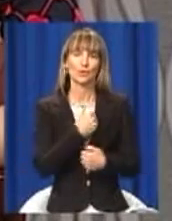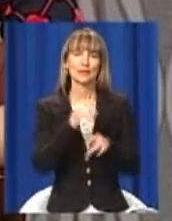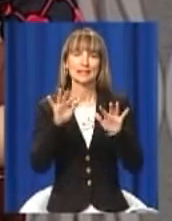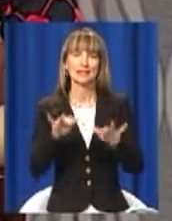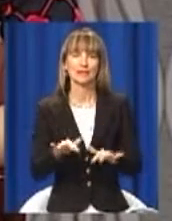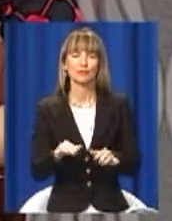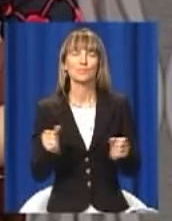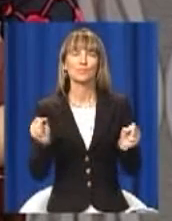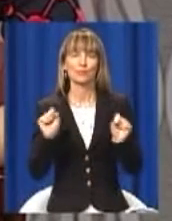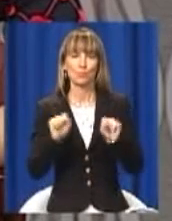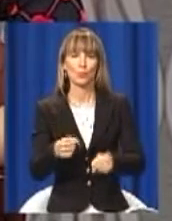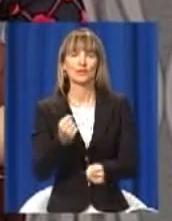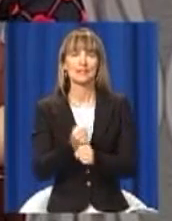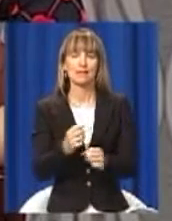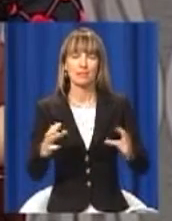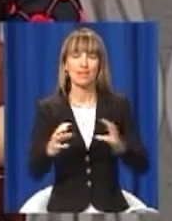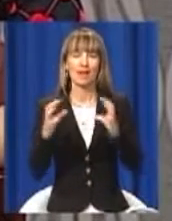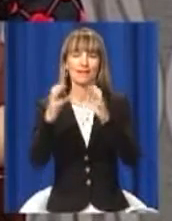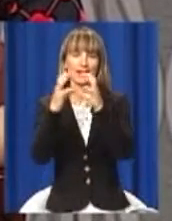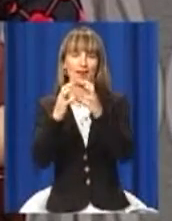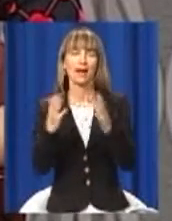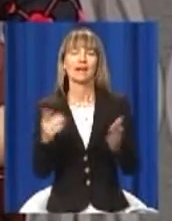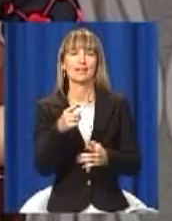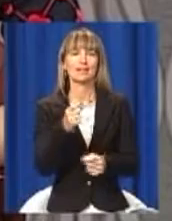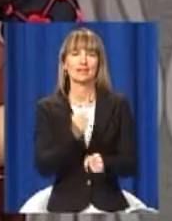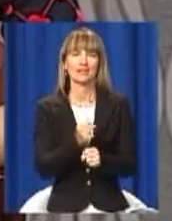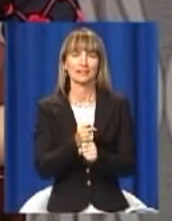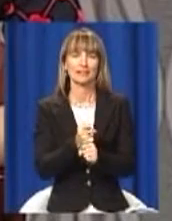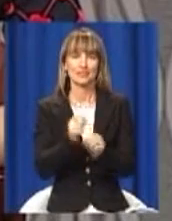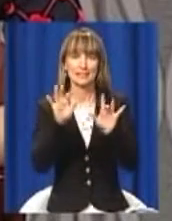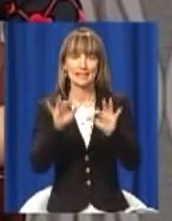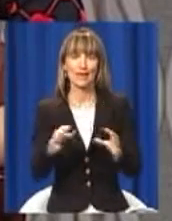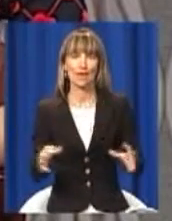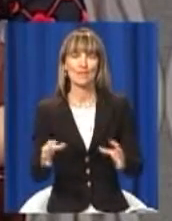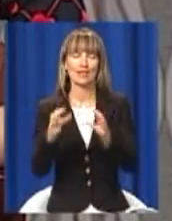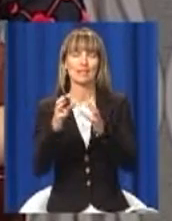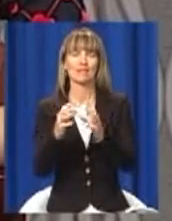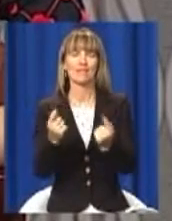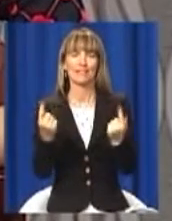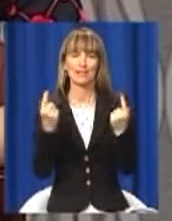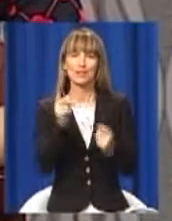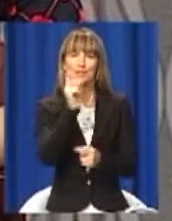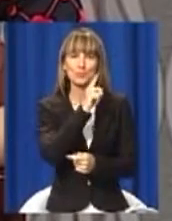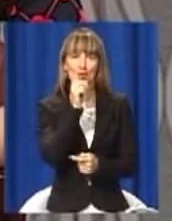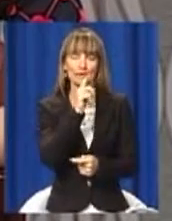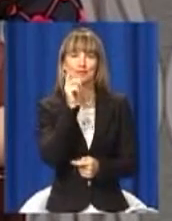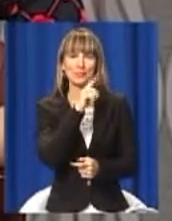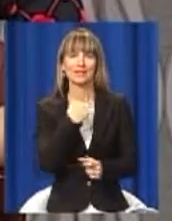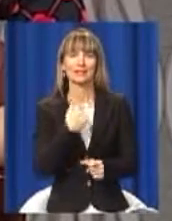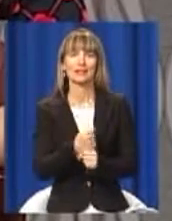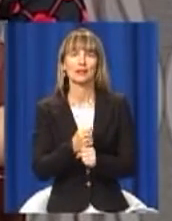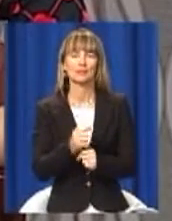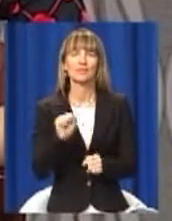можна зліпити сніговика. Як ти взагалі? Яких ти сніговиків? Яких ліпиш сніговиків? Великих, маленьких? Маленьких.